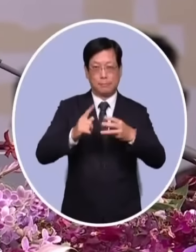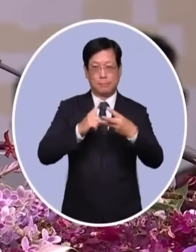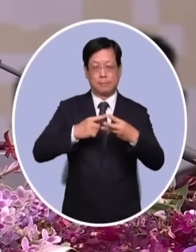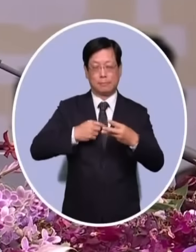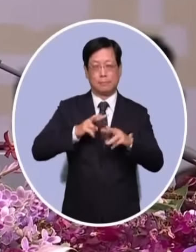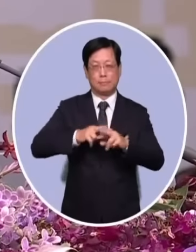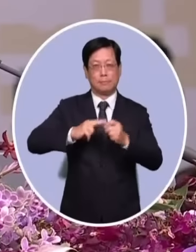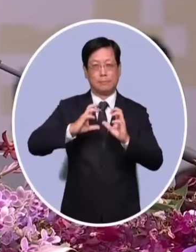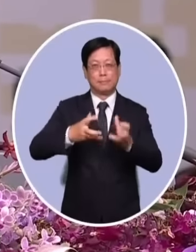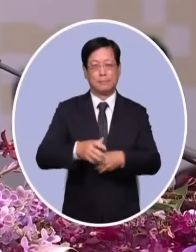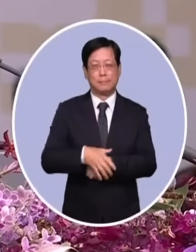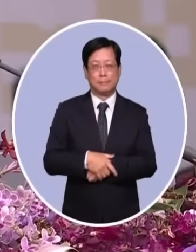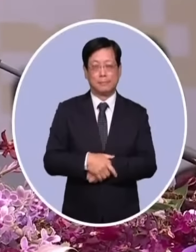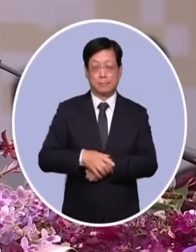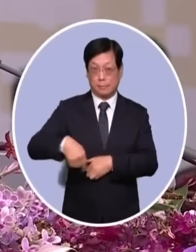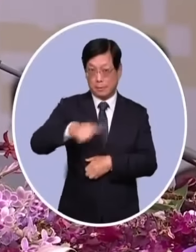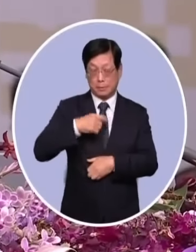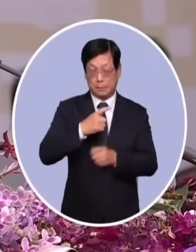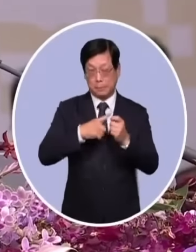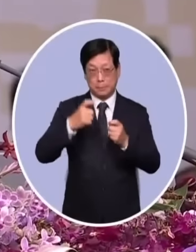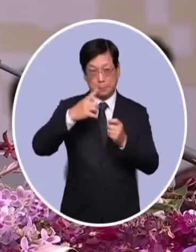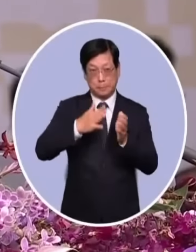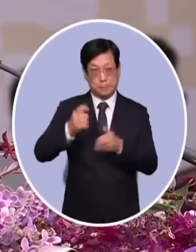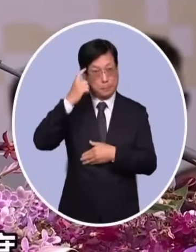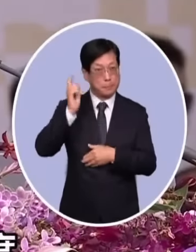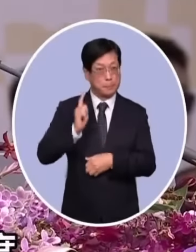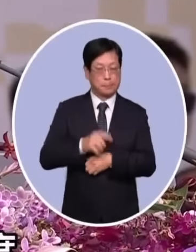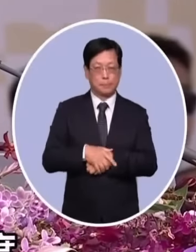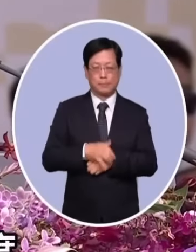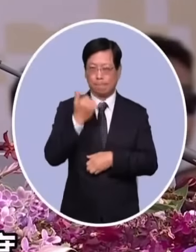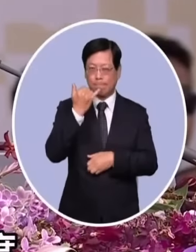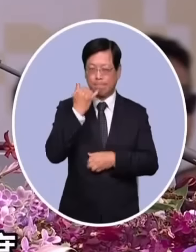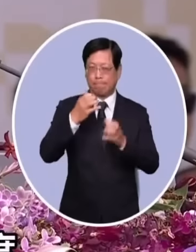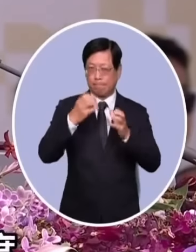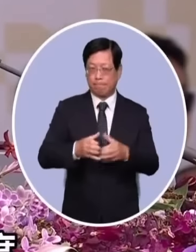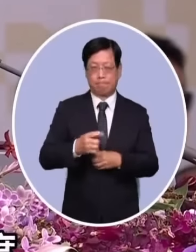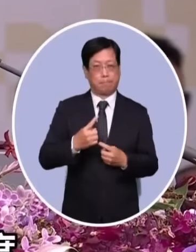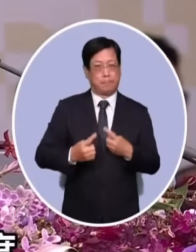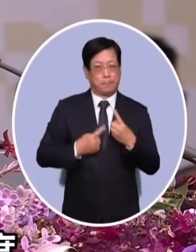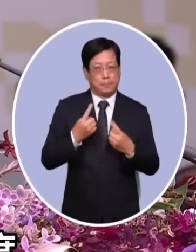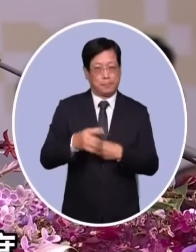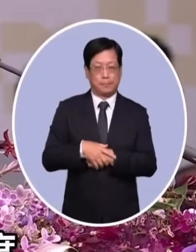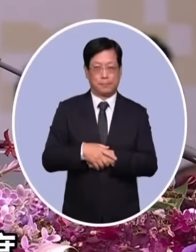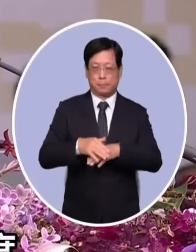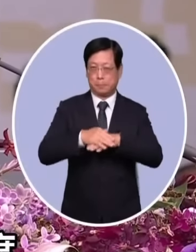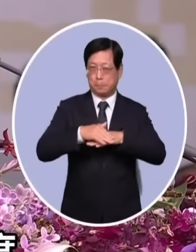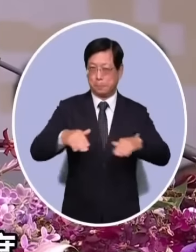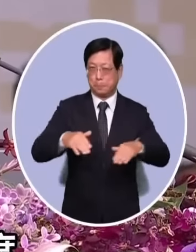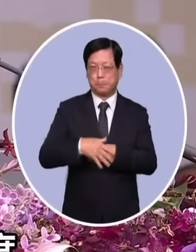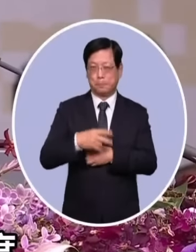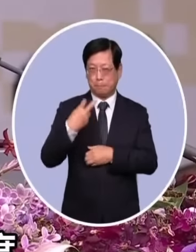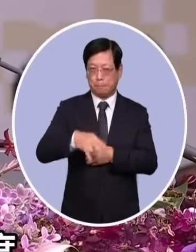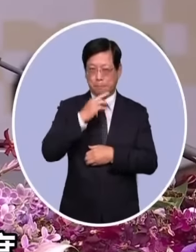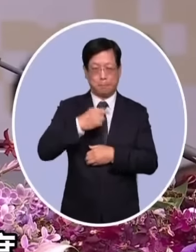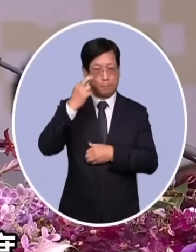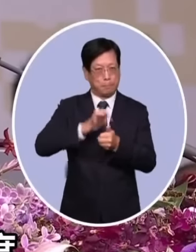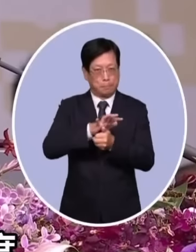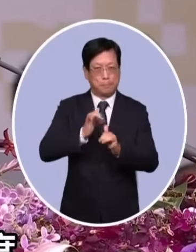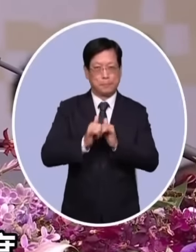国，他们的理想是打造一个自由、平等、博爱的国